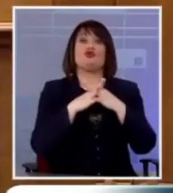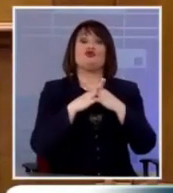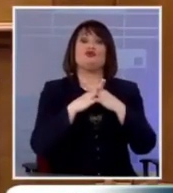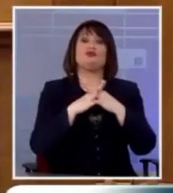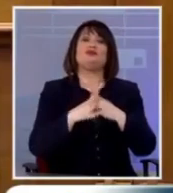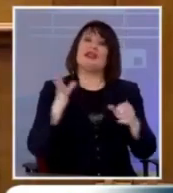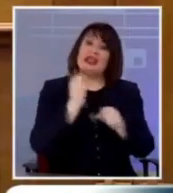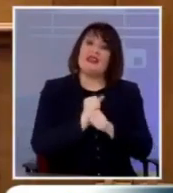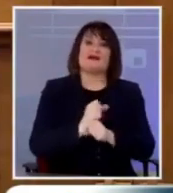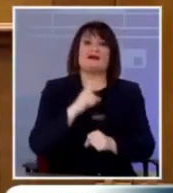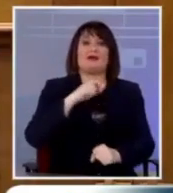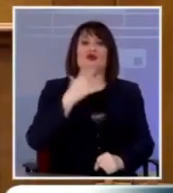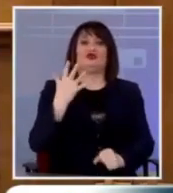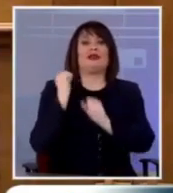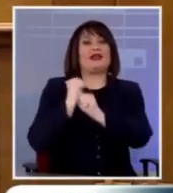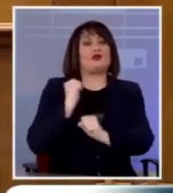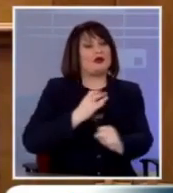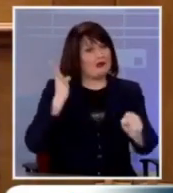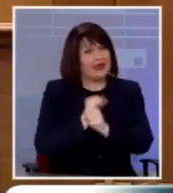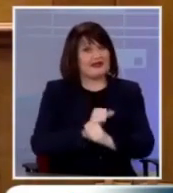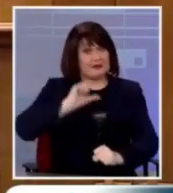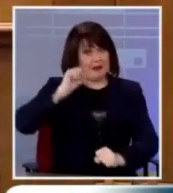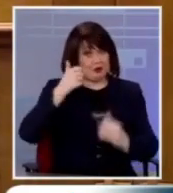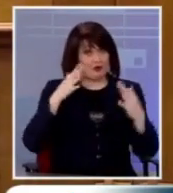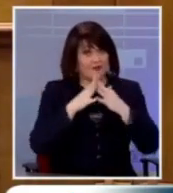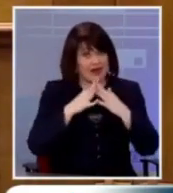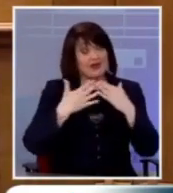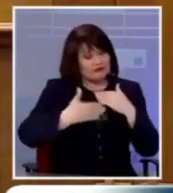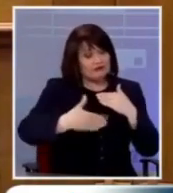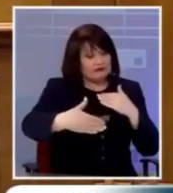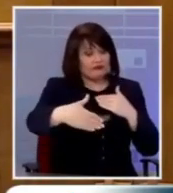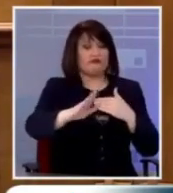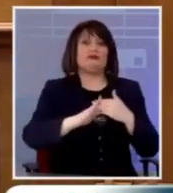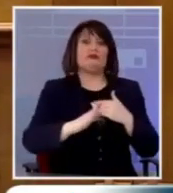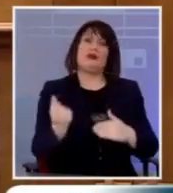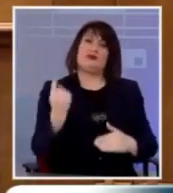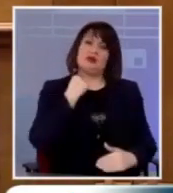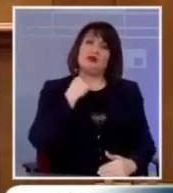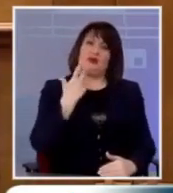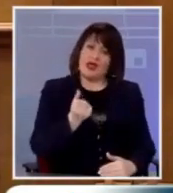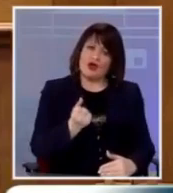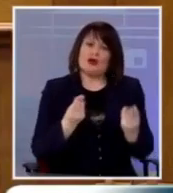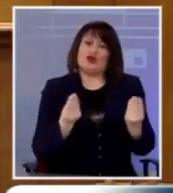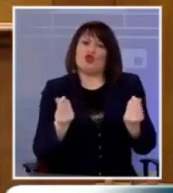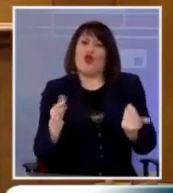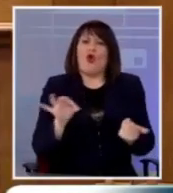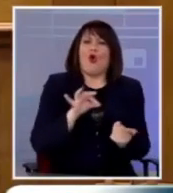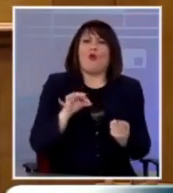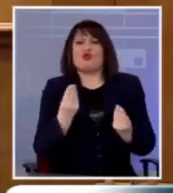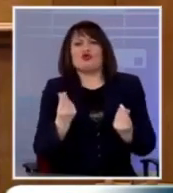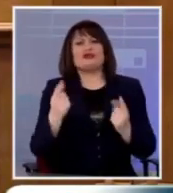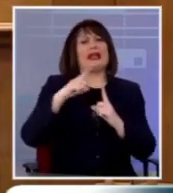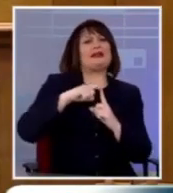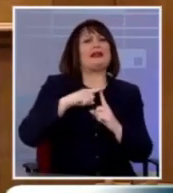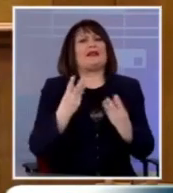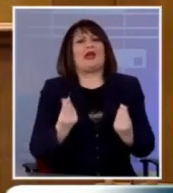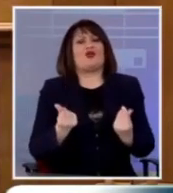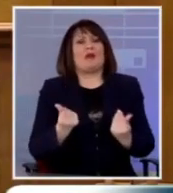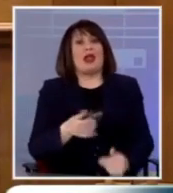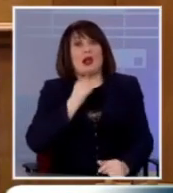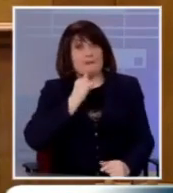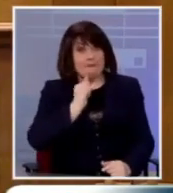την πρώτη μάχη στις 25 του Γενάρη. Θα υπάρξουν όμως και ήττες, θα υπάρχουν και τακτικές που θα ακολουθήσουμε. Πάντα όμως στο